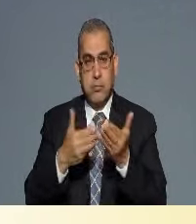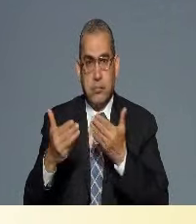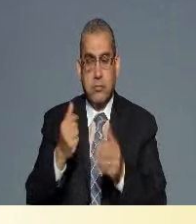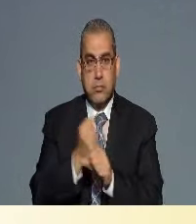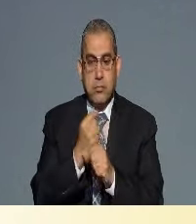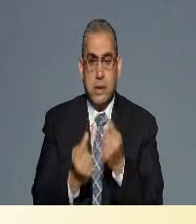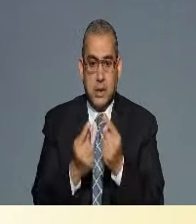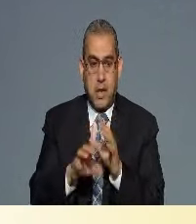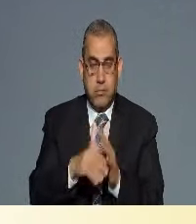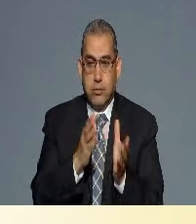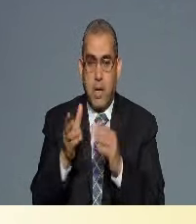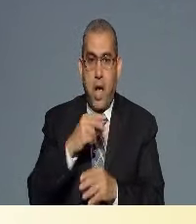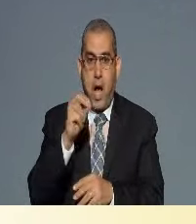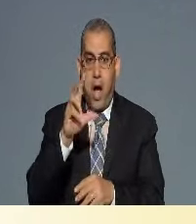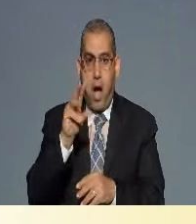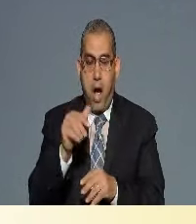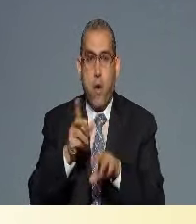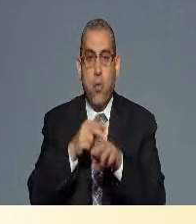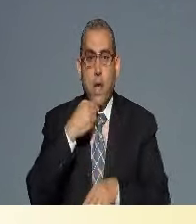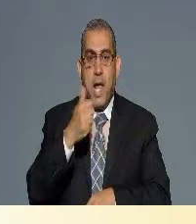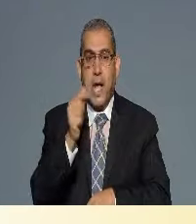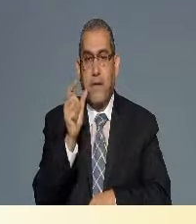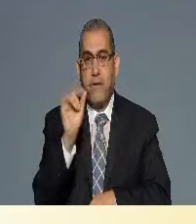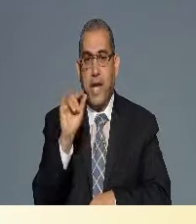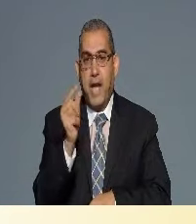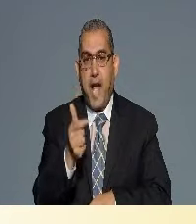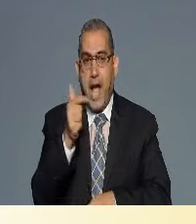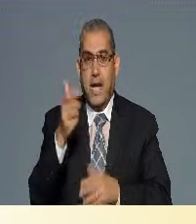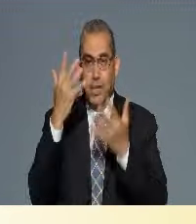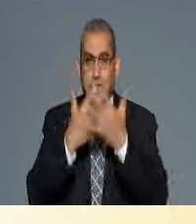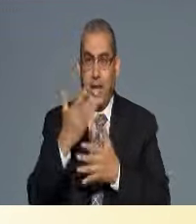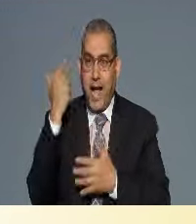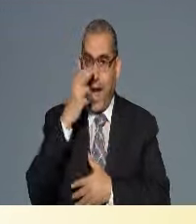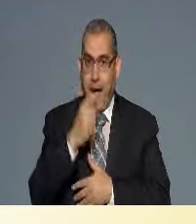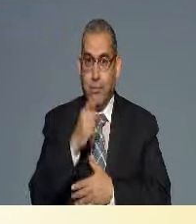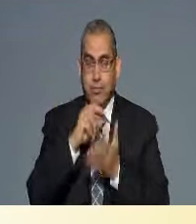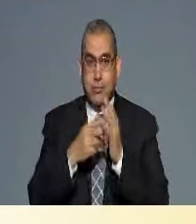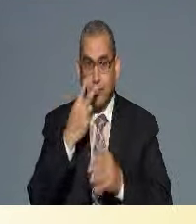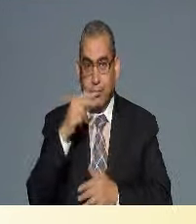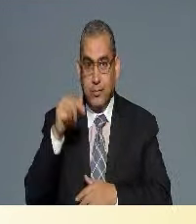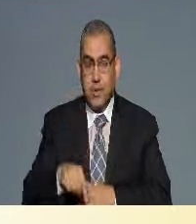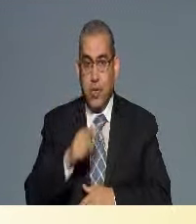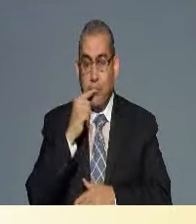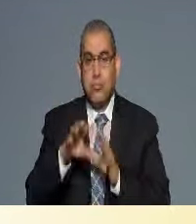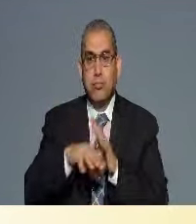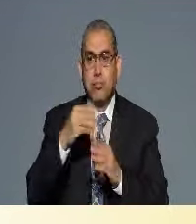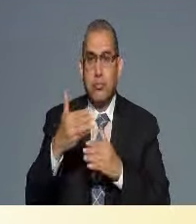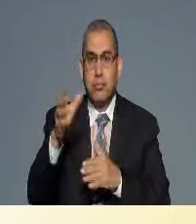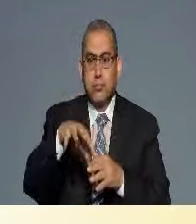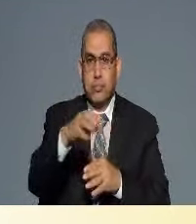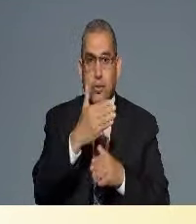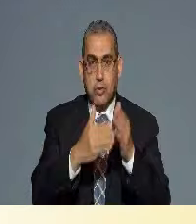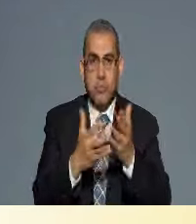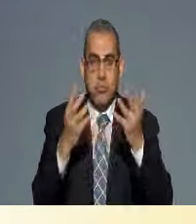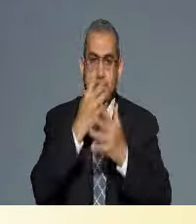الزراعي بقها وإدفينا، وتم دراسة الموقف بالشراكة مع وزارة التموين. إحنا أمام عدة مصانع وأمام إنتاج